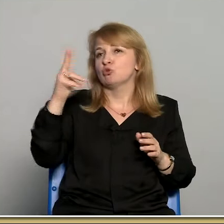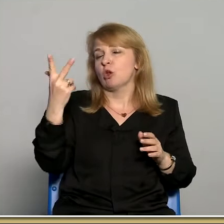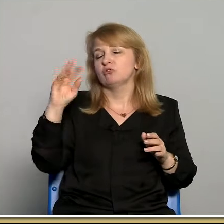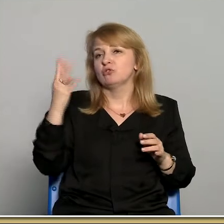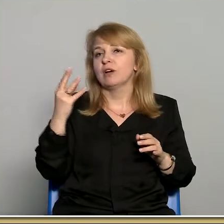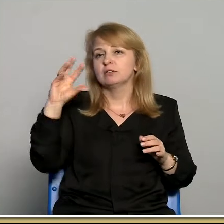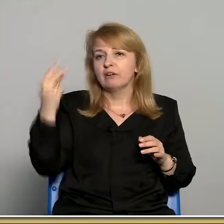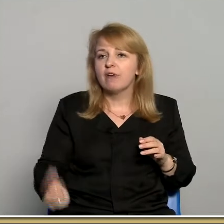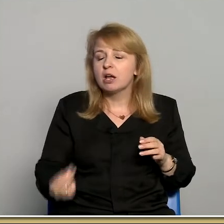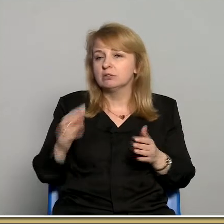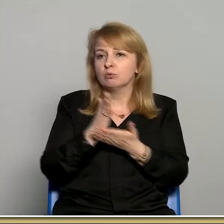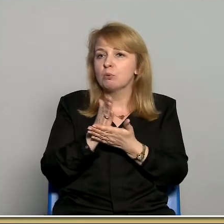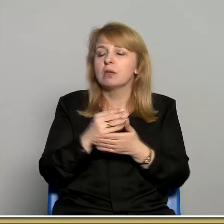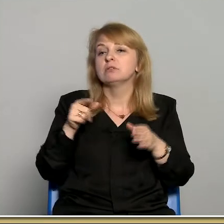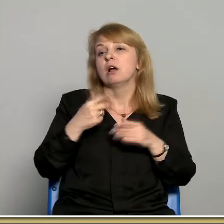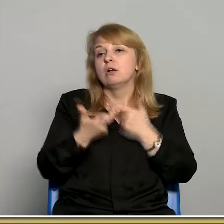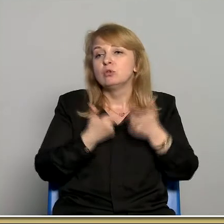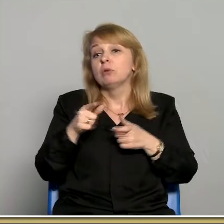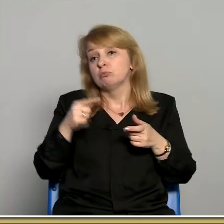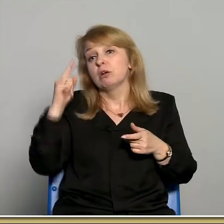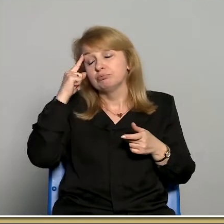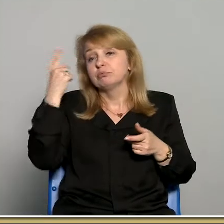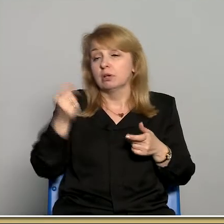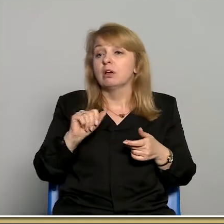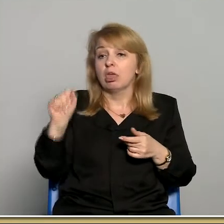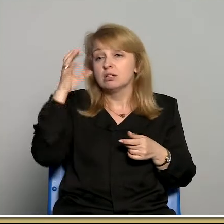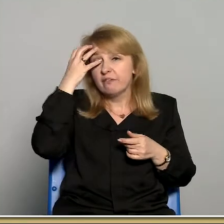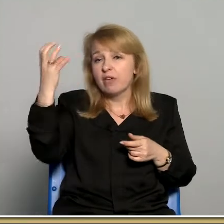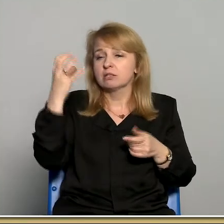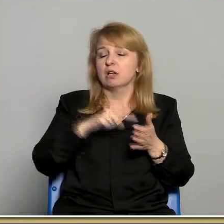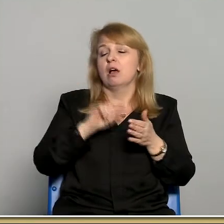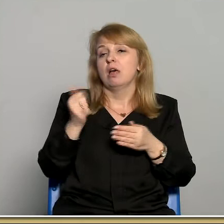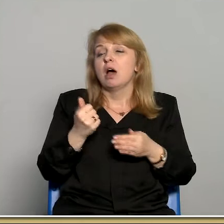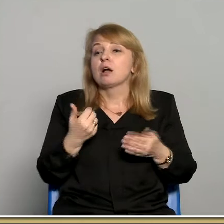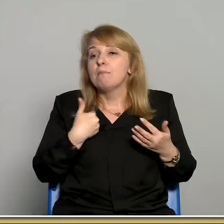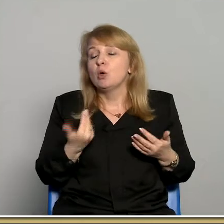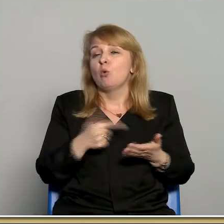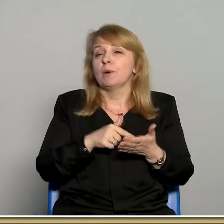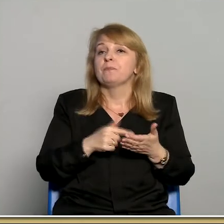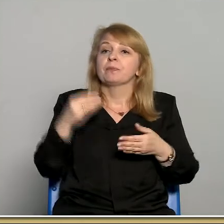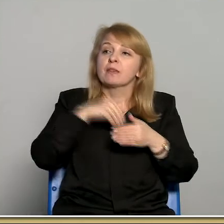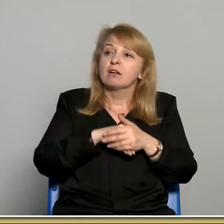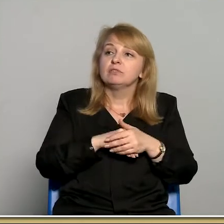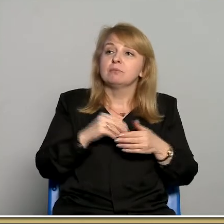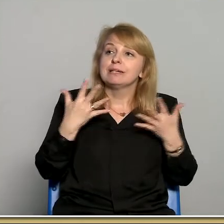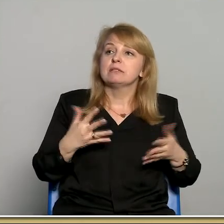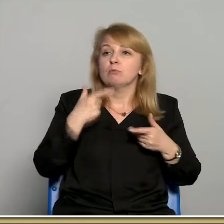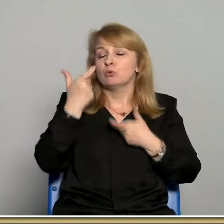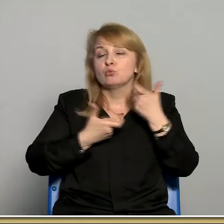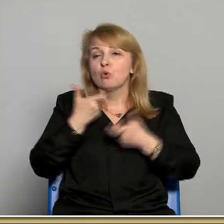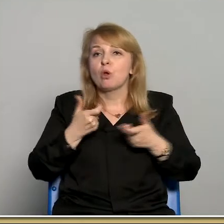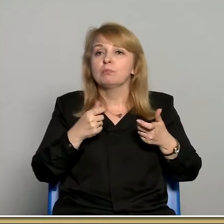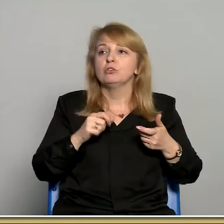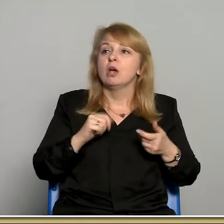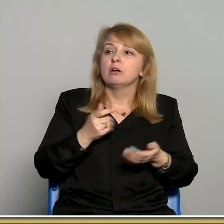względu na to, że dopiero wtedy będziemy posiadali większą wiedzę na ten temat. Niskoemisyjność i efektywność energetyczna